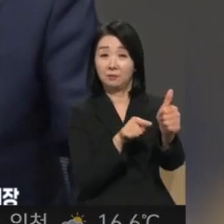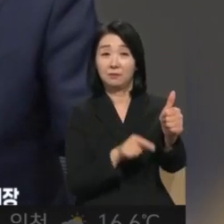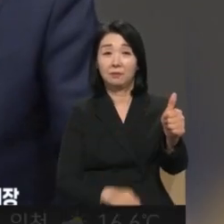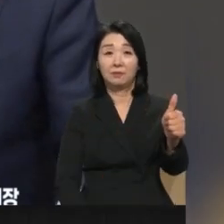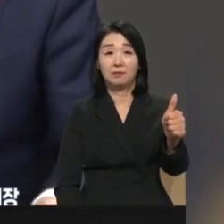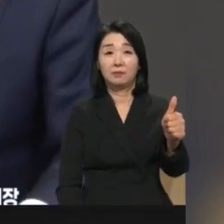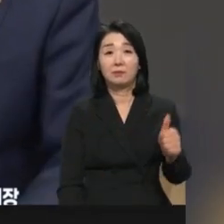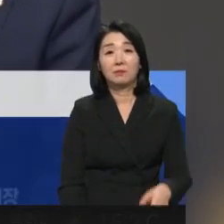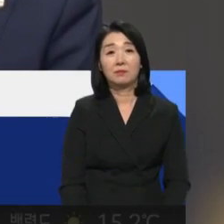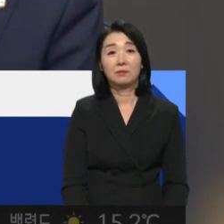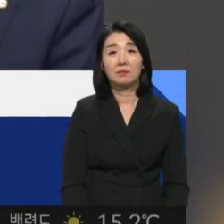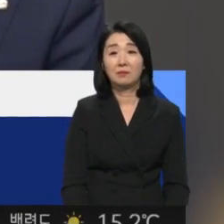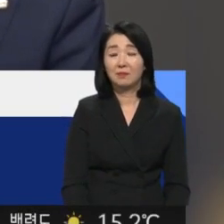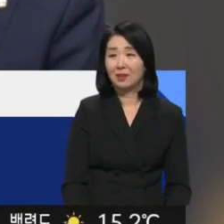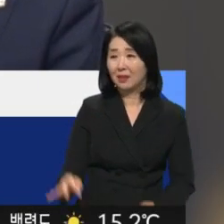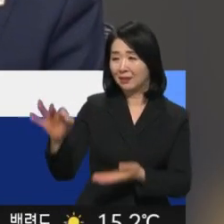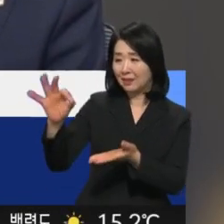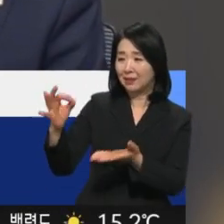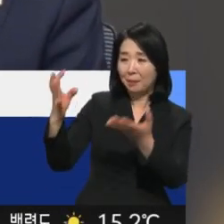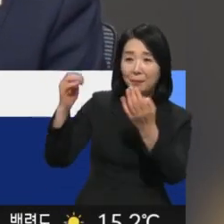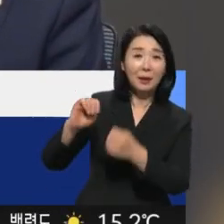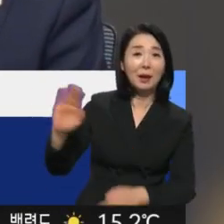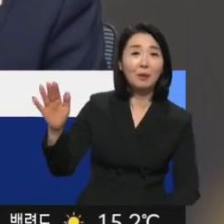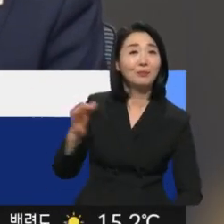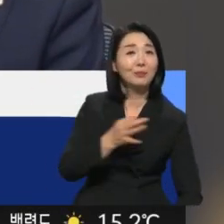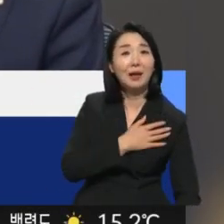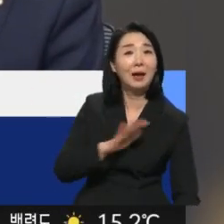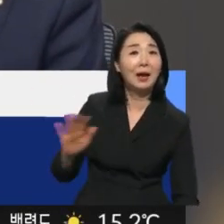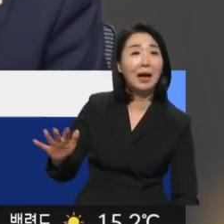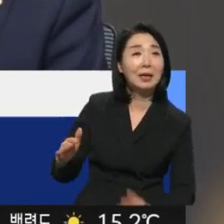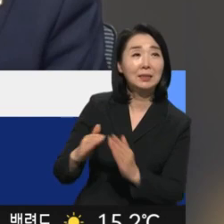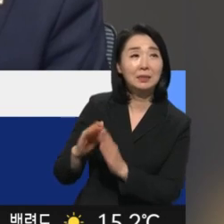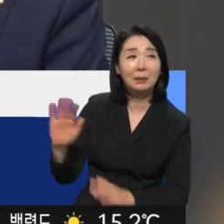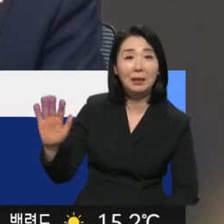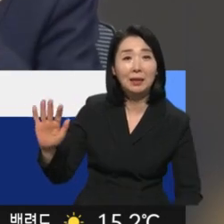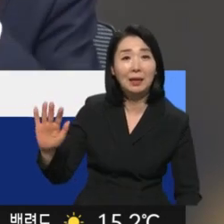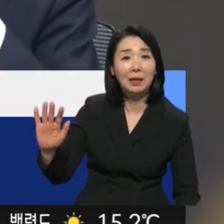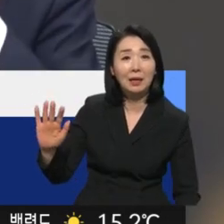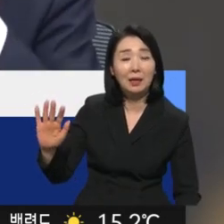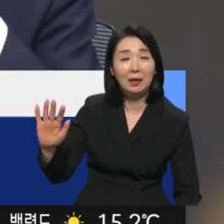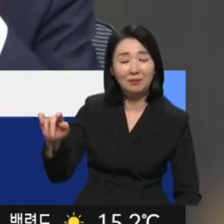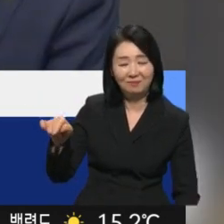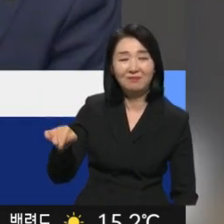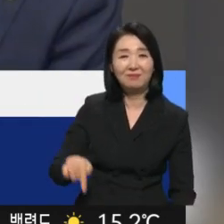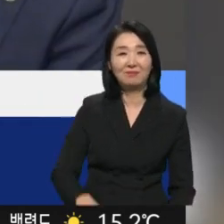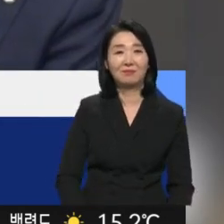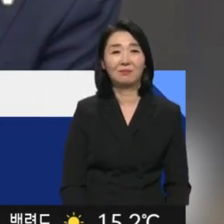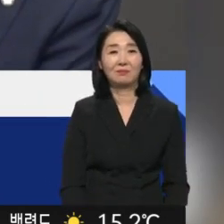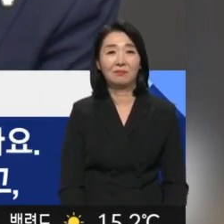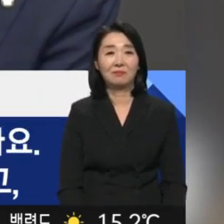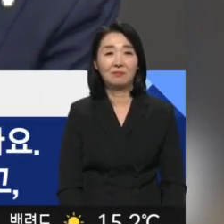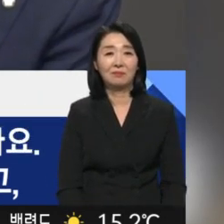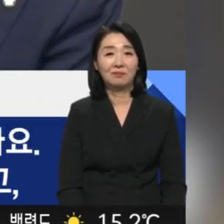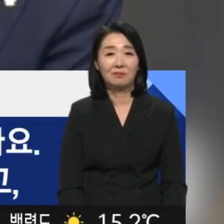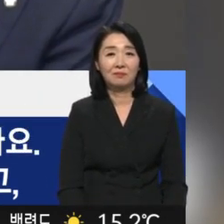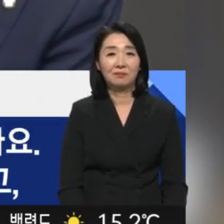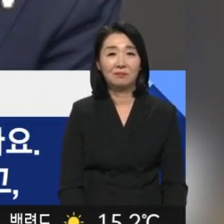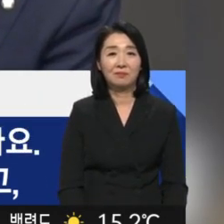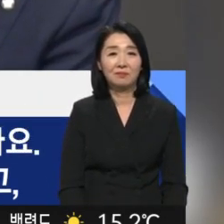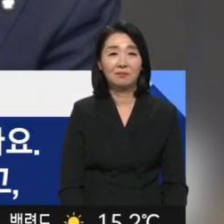그 상대적으로 뭐 재산이 많은 것도 아니고 뭐 집이 있는 것도 아니고 그런 점에서 얘기를 한 거고 어쨌든 이제 그런 얘기를